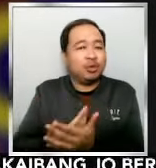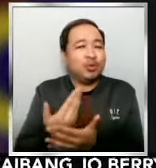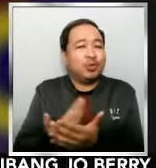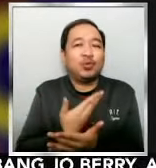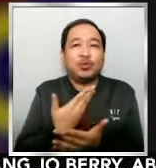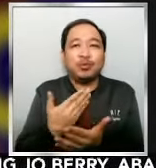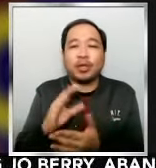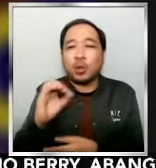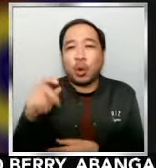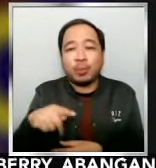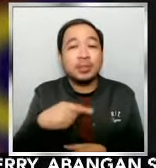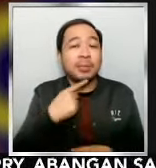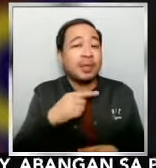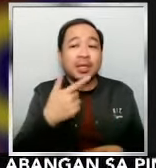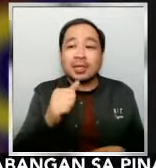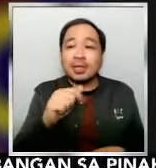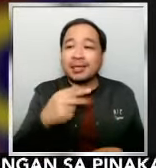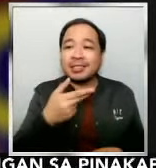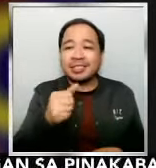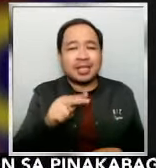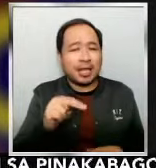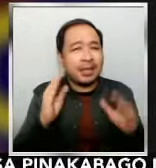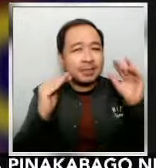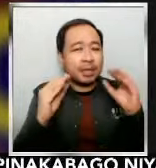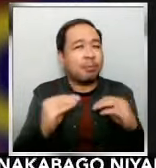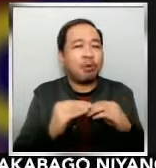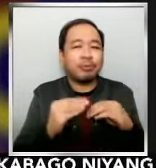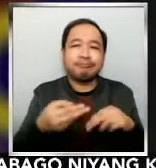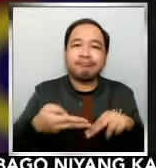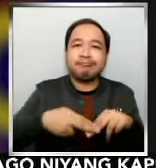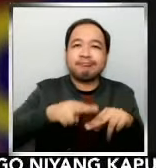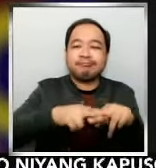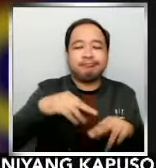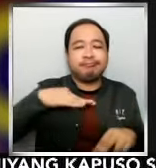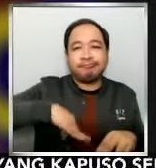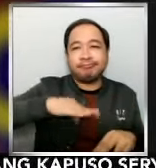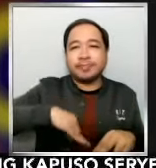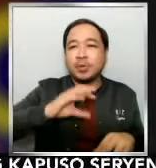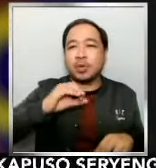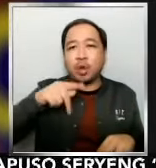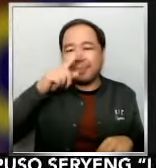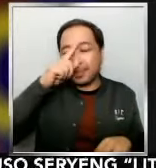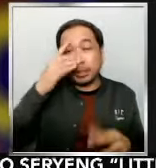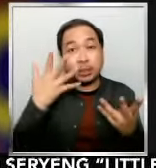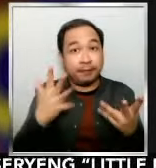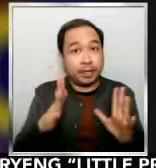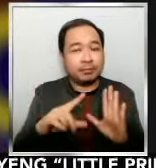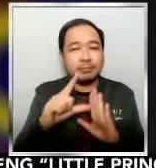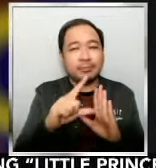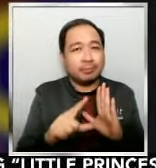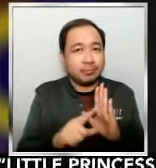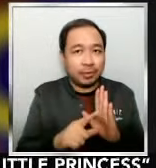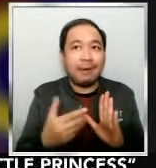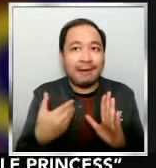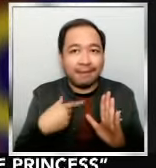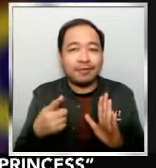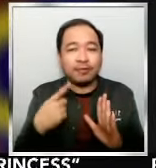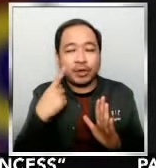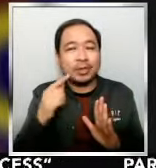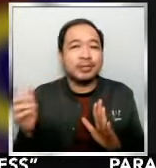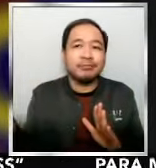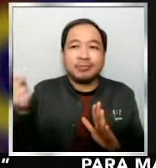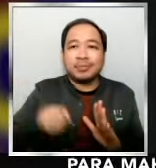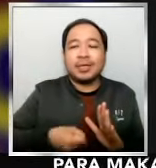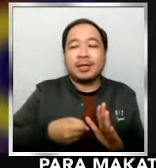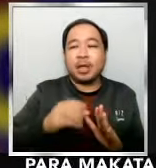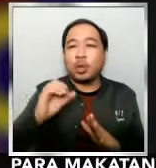inaasahan daw niyang mas uunlad ang mga kooperatiba ngayong naisabatas na ang pagtatalaga ng Cooperative Development Officer sa bawat munisipalidad sa